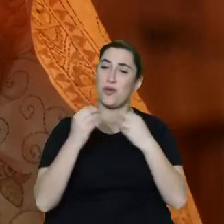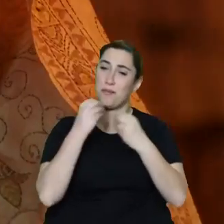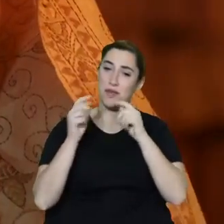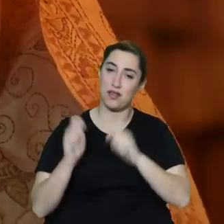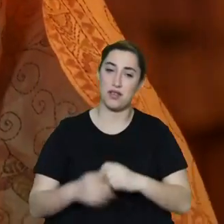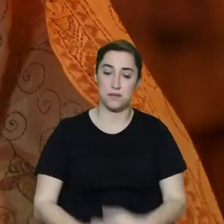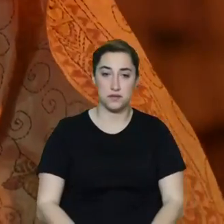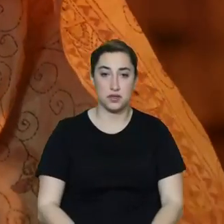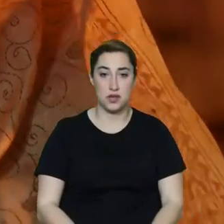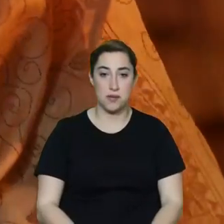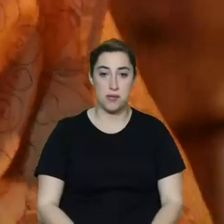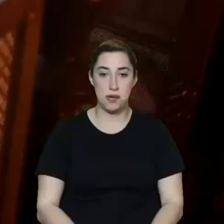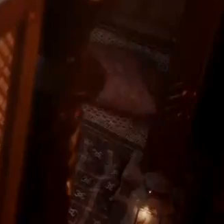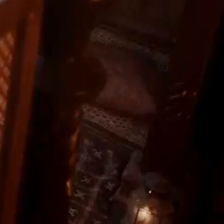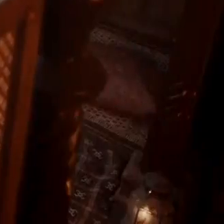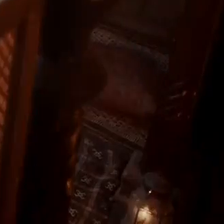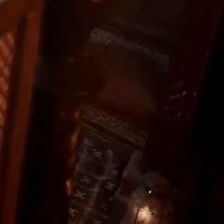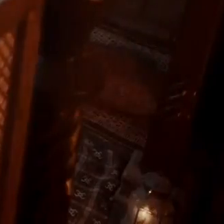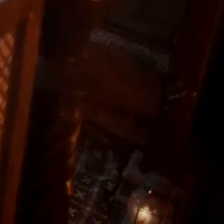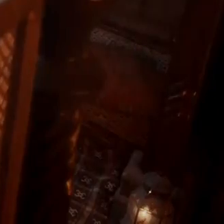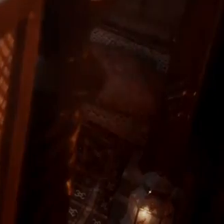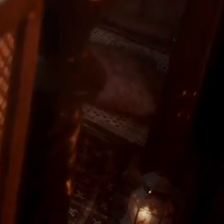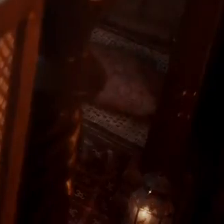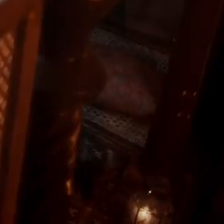de. Bacım Sultan gidiyor.